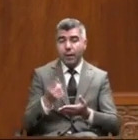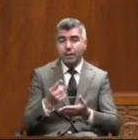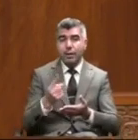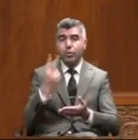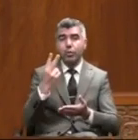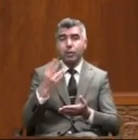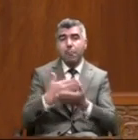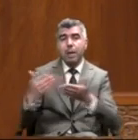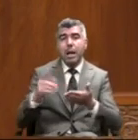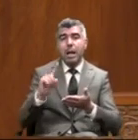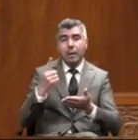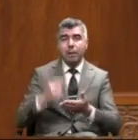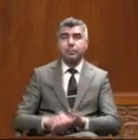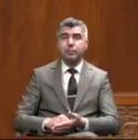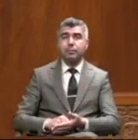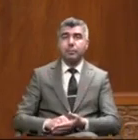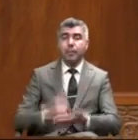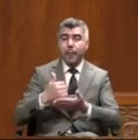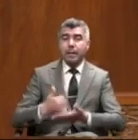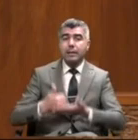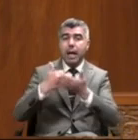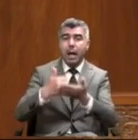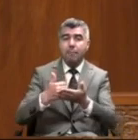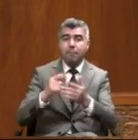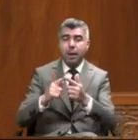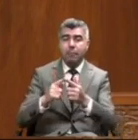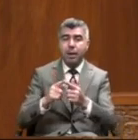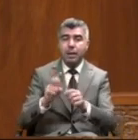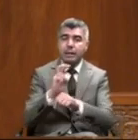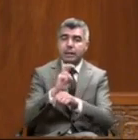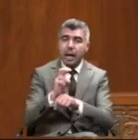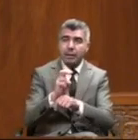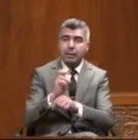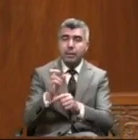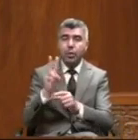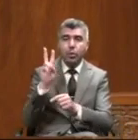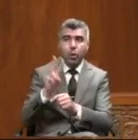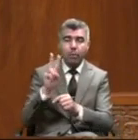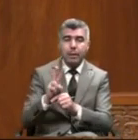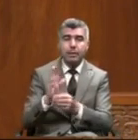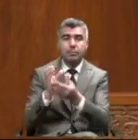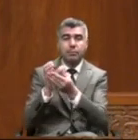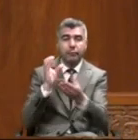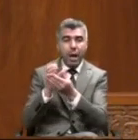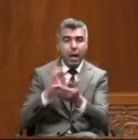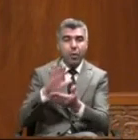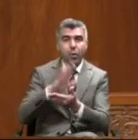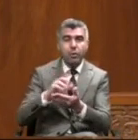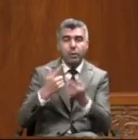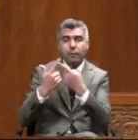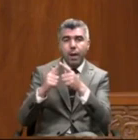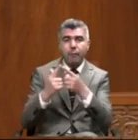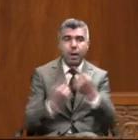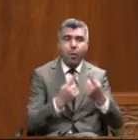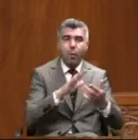اثنين مليار درهم دعم مهني قطاع النقل لنحافظ على اثمنه النقل بمختلف